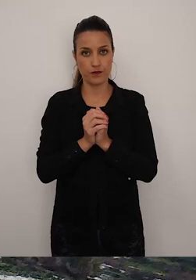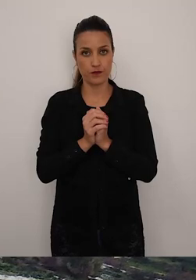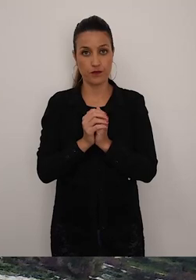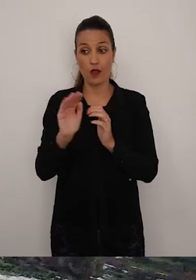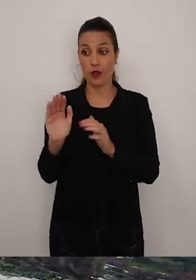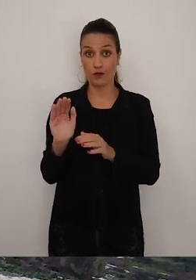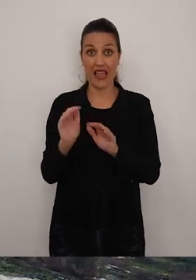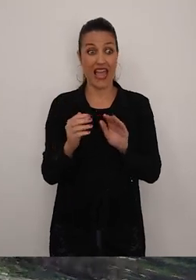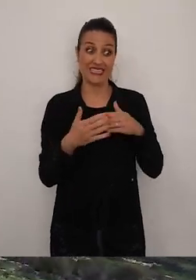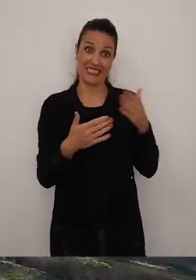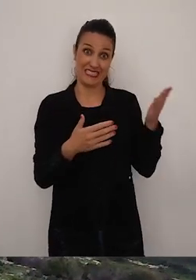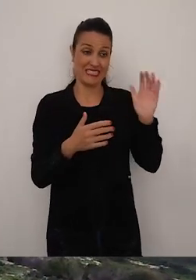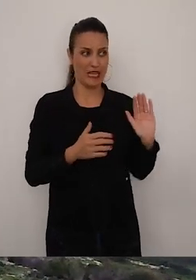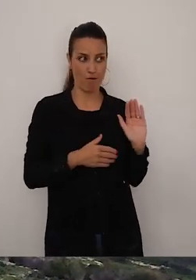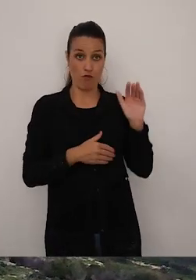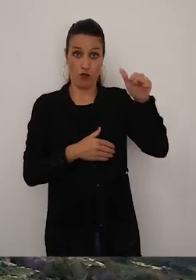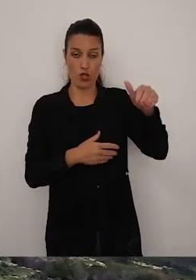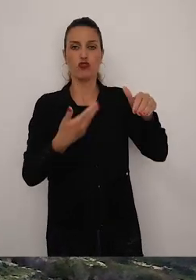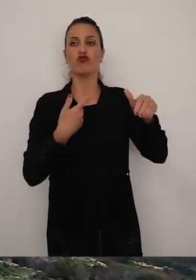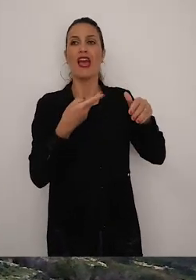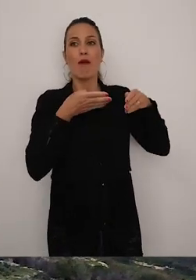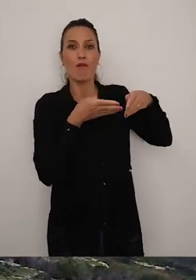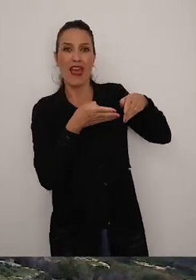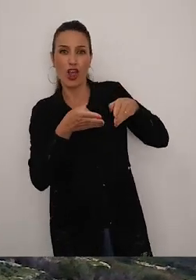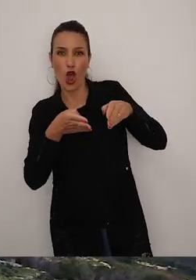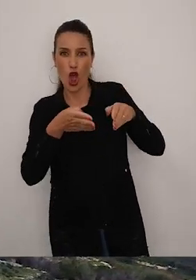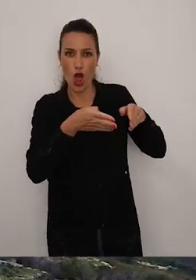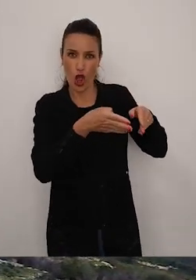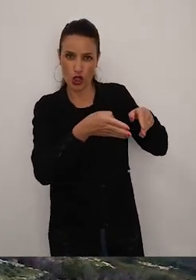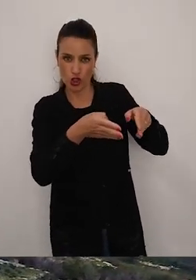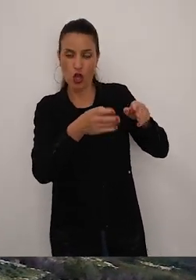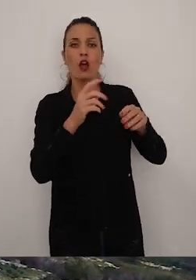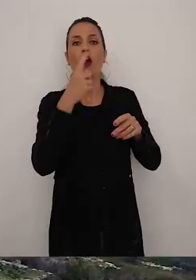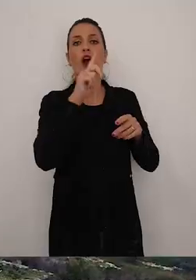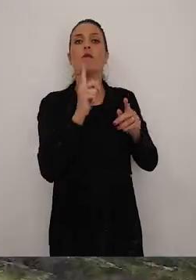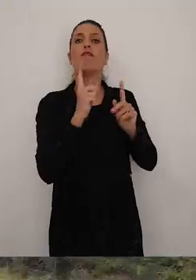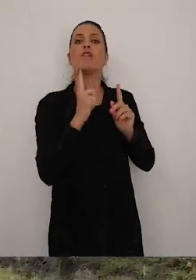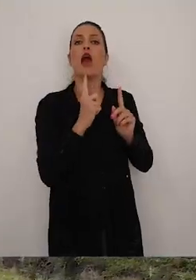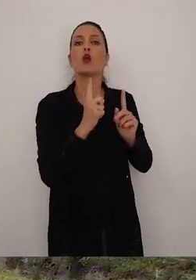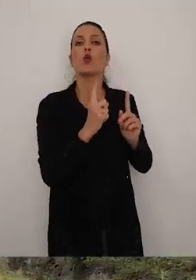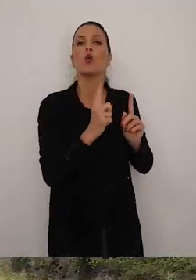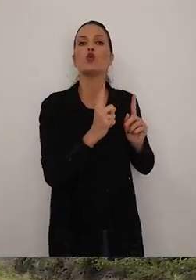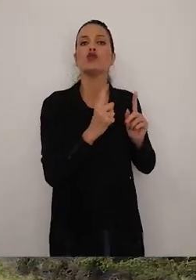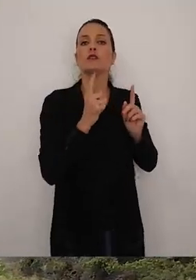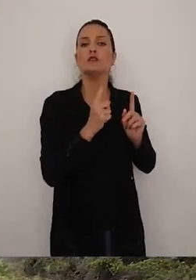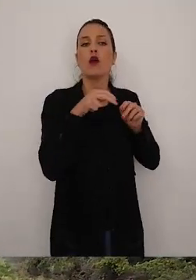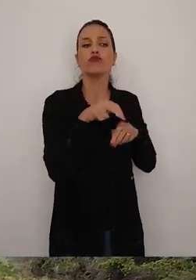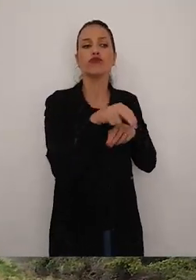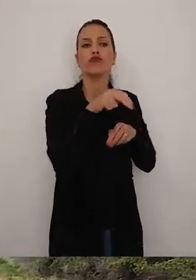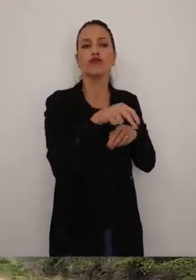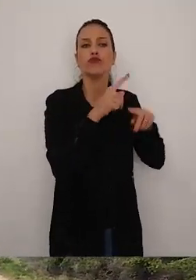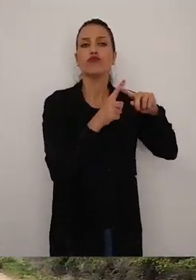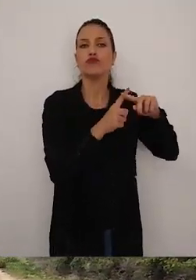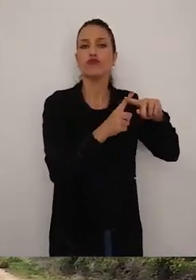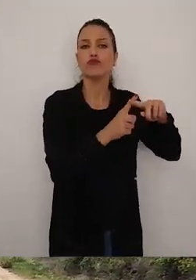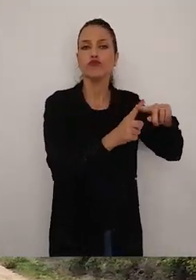Sul promontorio a sinistra del santuario, un percorso, rappresentante simbolicamente la Via Crucis di Gesù Cristo, termina sul